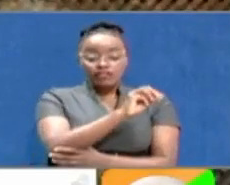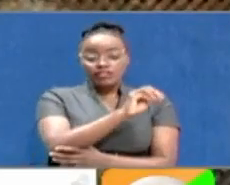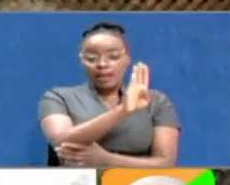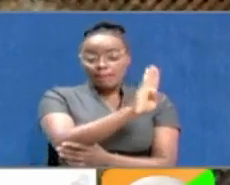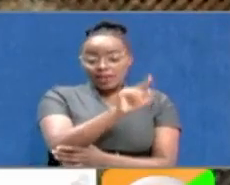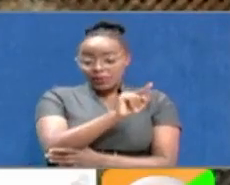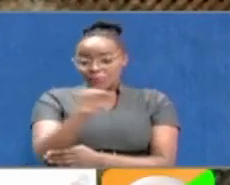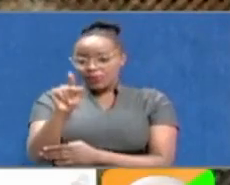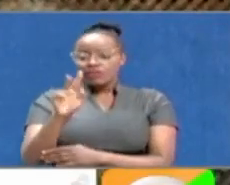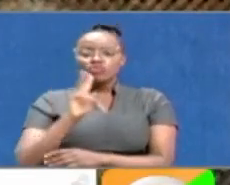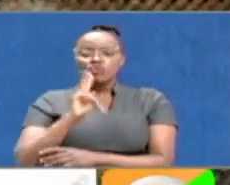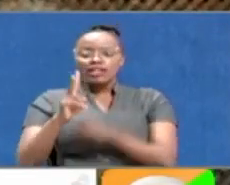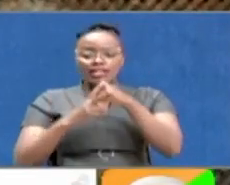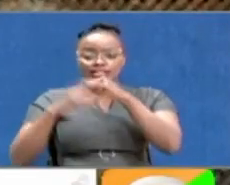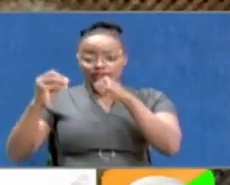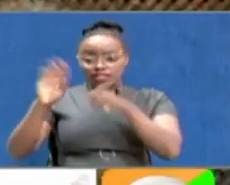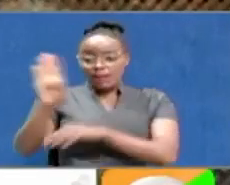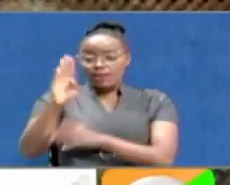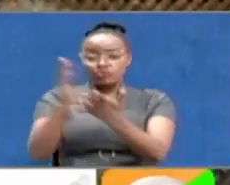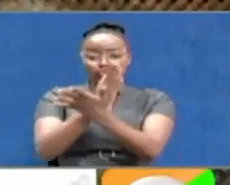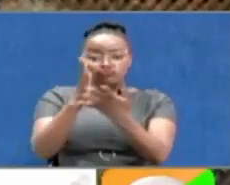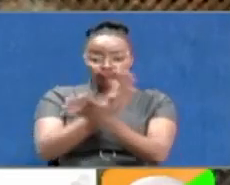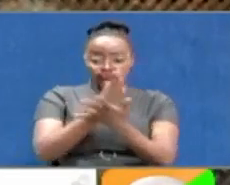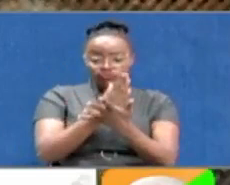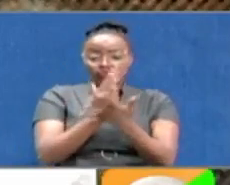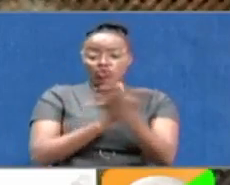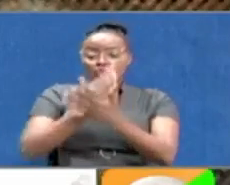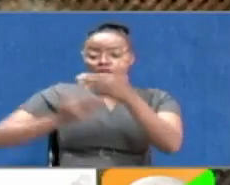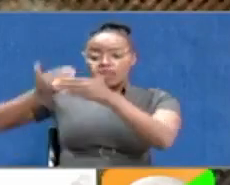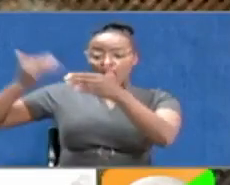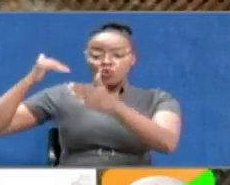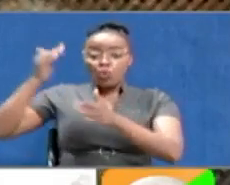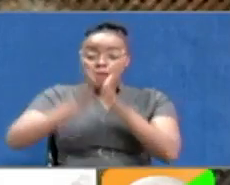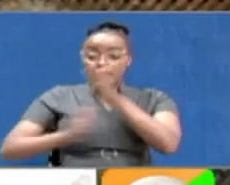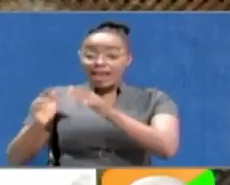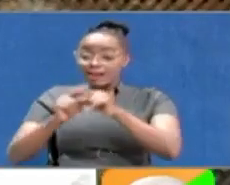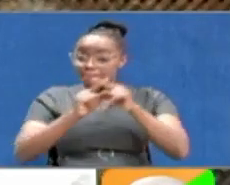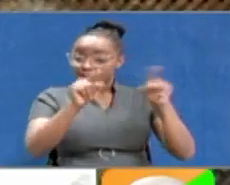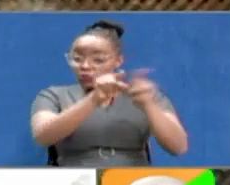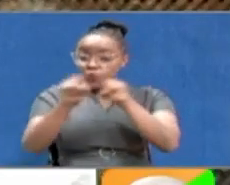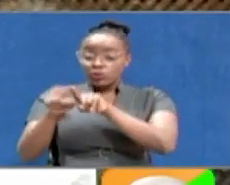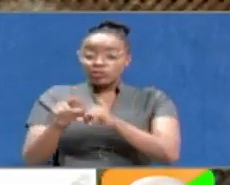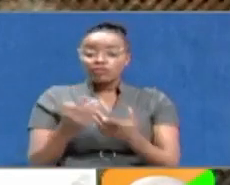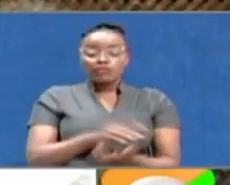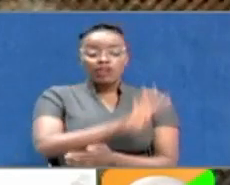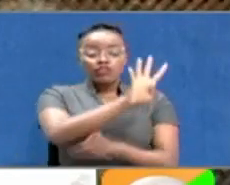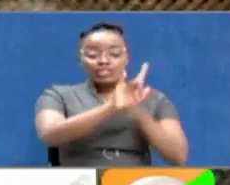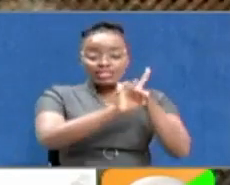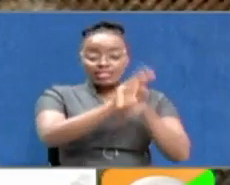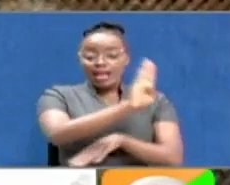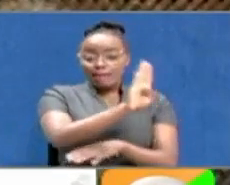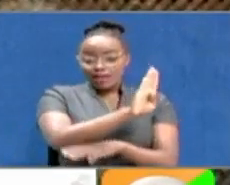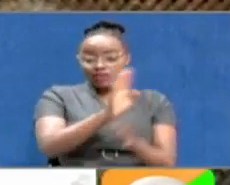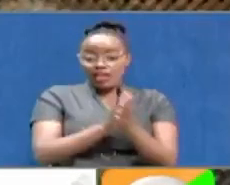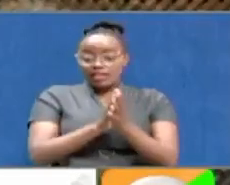na shilingi bilioni 270 zigawiwe kulingana na mfumo wa zamani, na kati ya shilingi bilioni 46